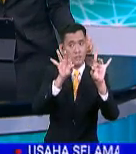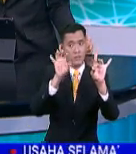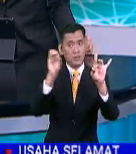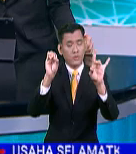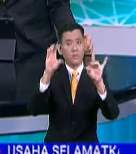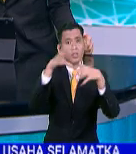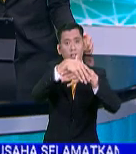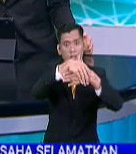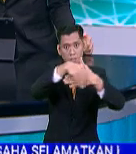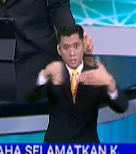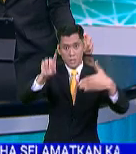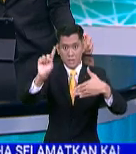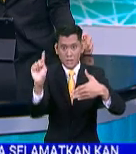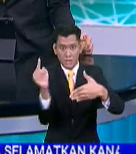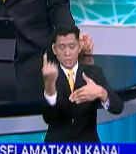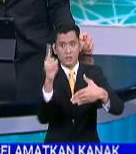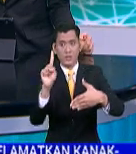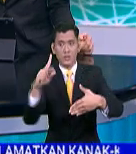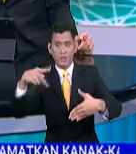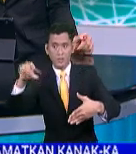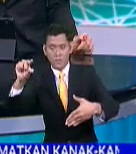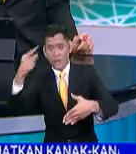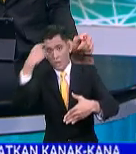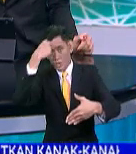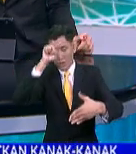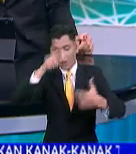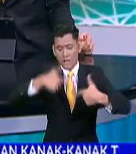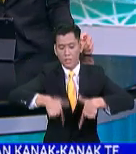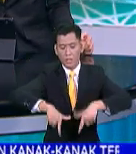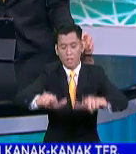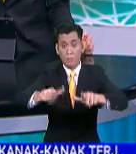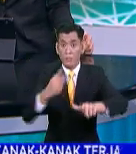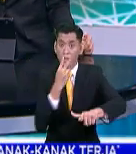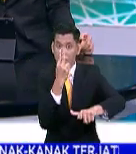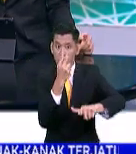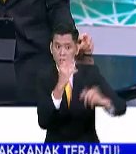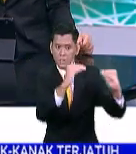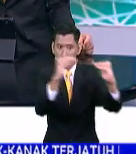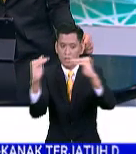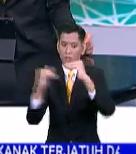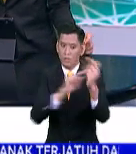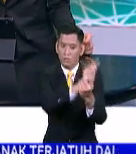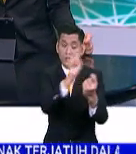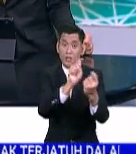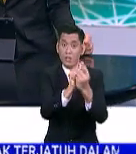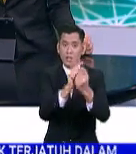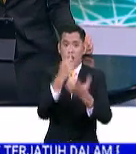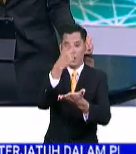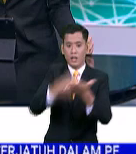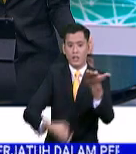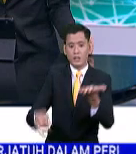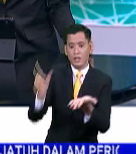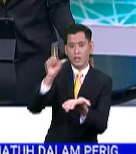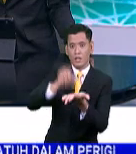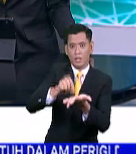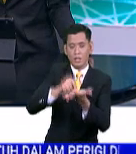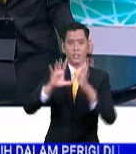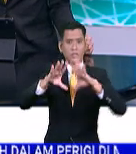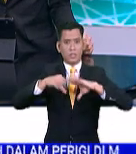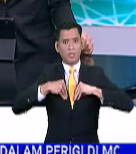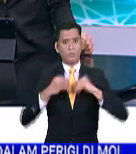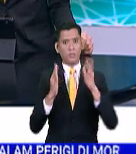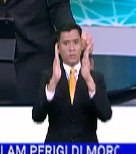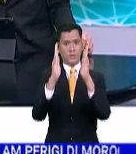RM8.90 sekilogram. Tindakan dilaksana kerajaan bagi memastikan kestabilan harga ayam nyata disambut baik para